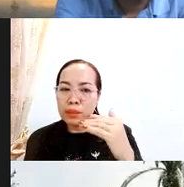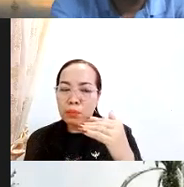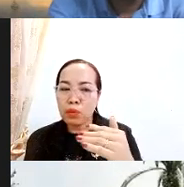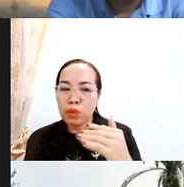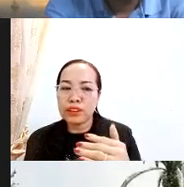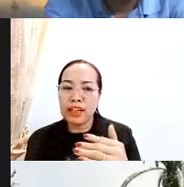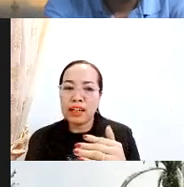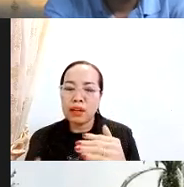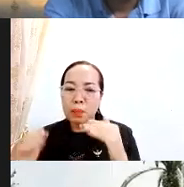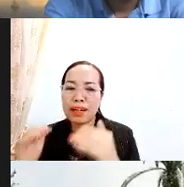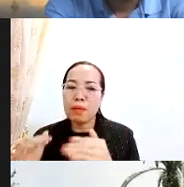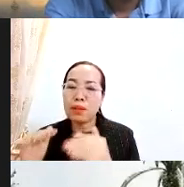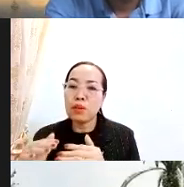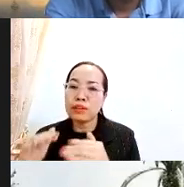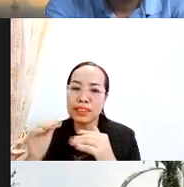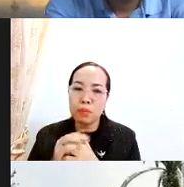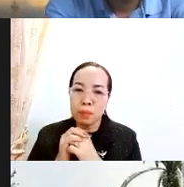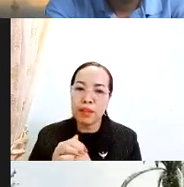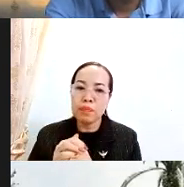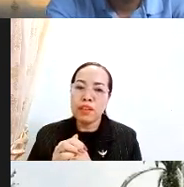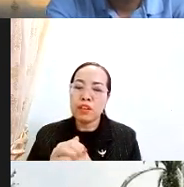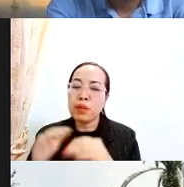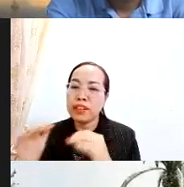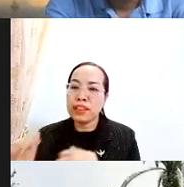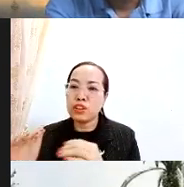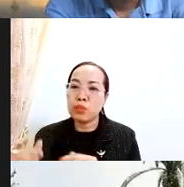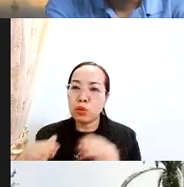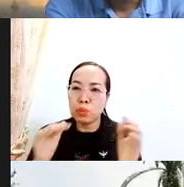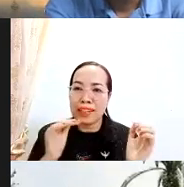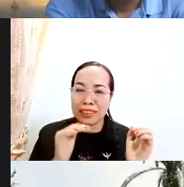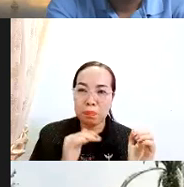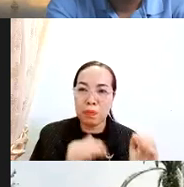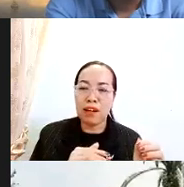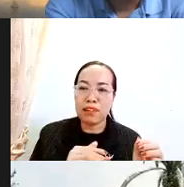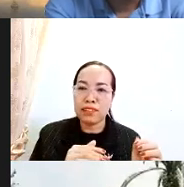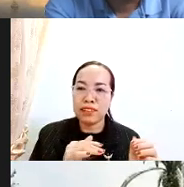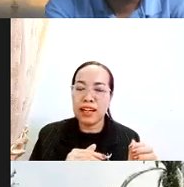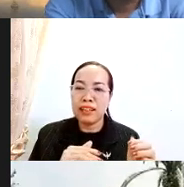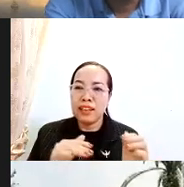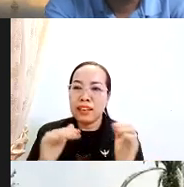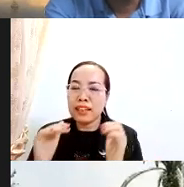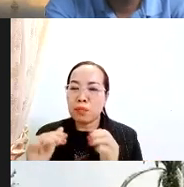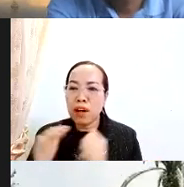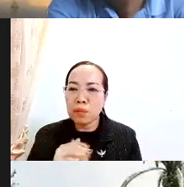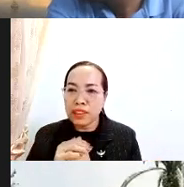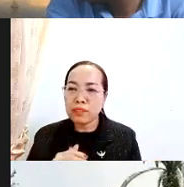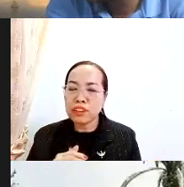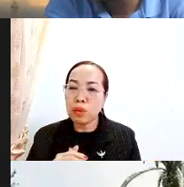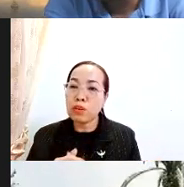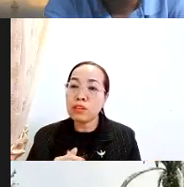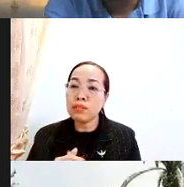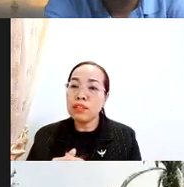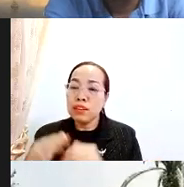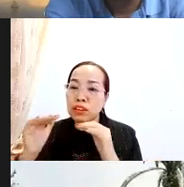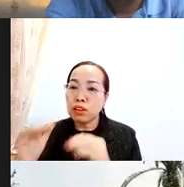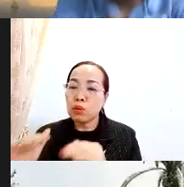tô mi từ một cột cha lắc đô sạc cam một phía thua nick nhom từ tua ban lắc tập hòa cha lắc tập hòa bỏ nick nhom